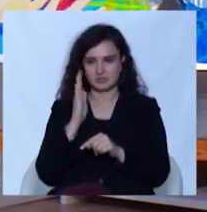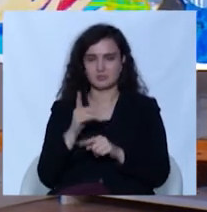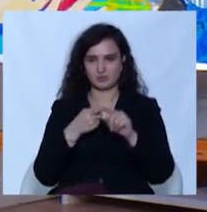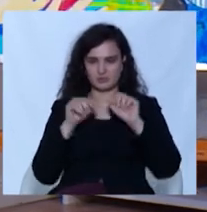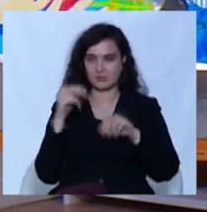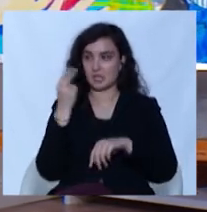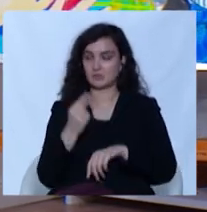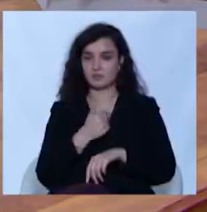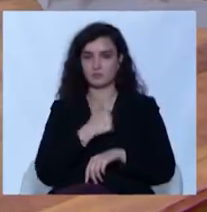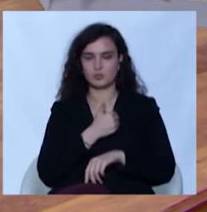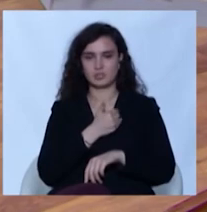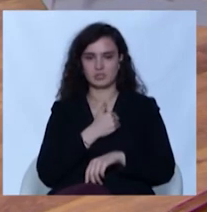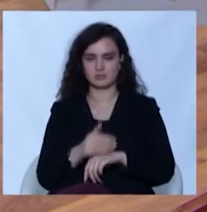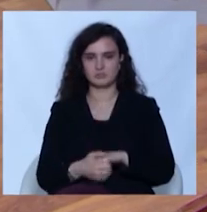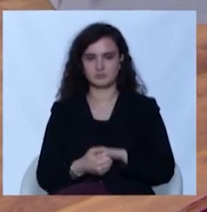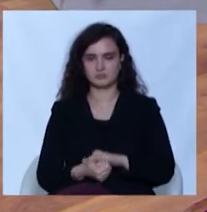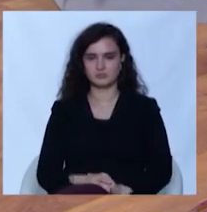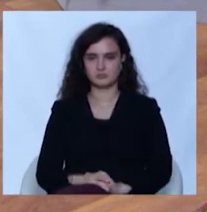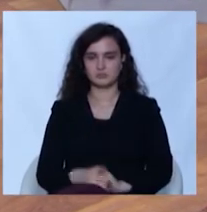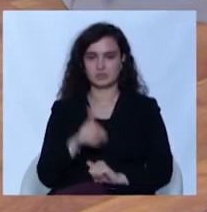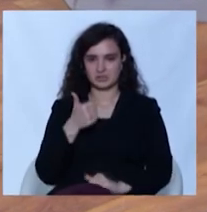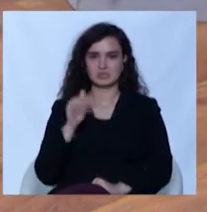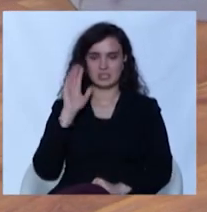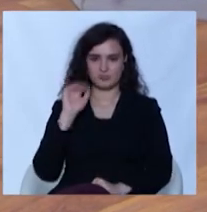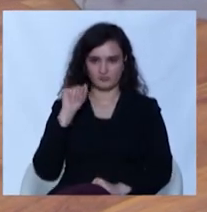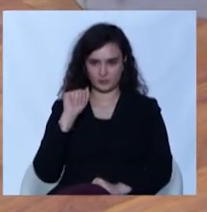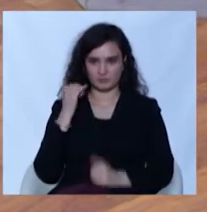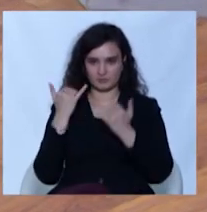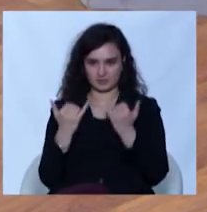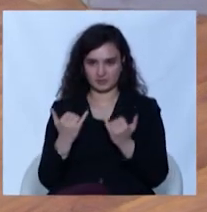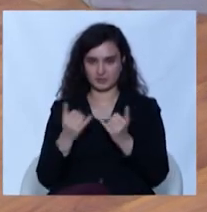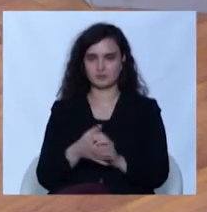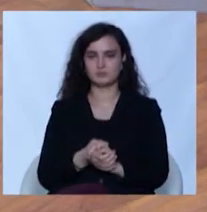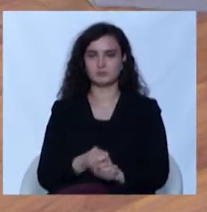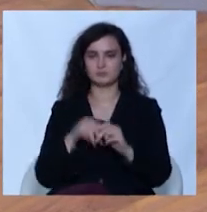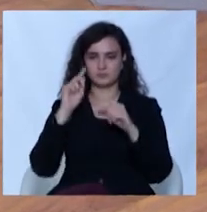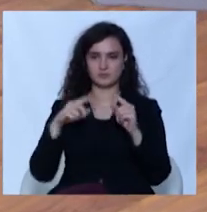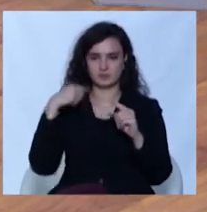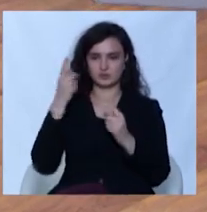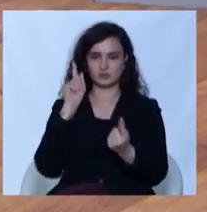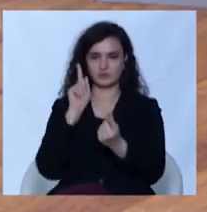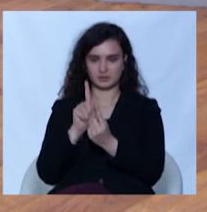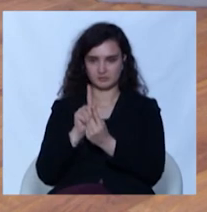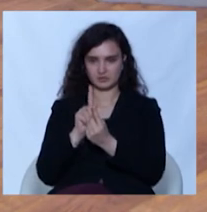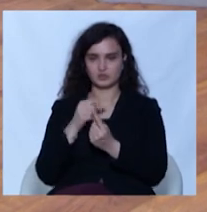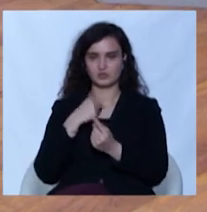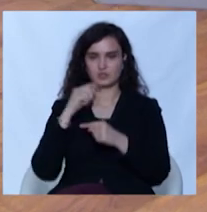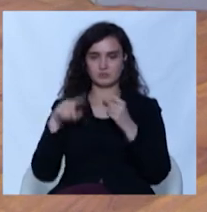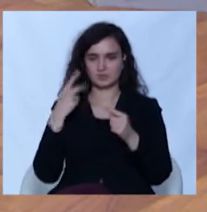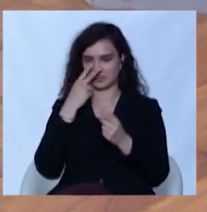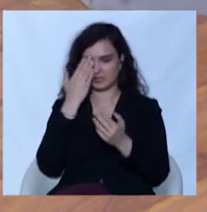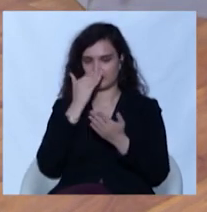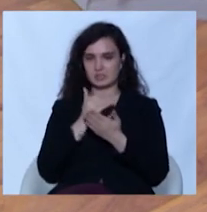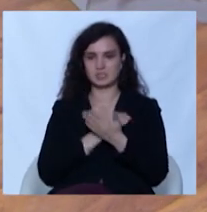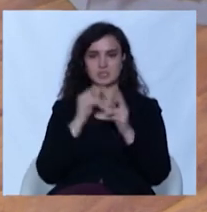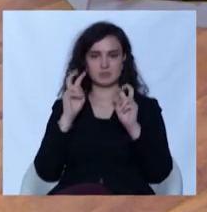შეიძლება ხატვაც მოგინდეთ. ახლა დაგემშვიდობებით მომავალ შეხვედრამდე. ჩვენი შემდეგი